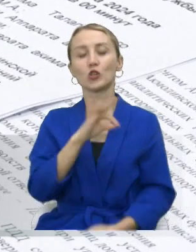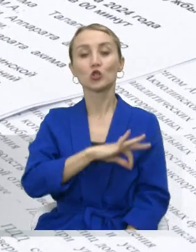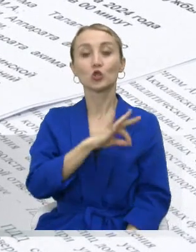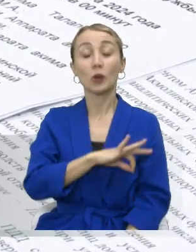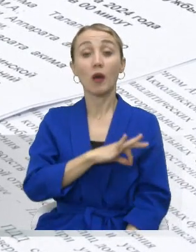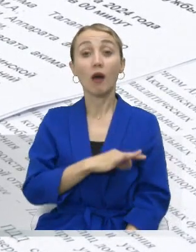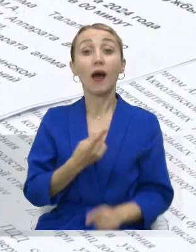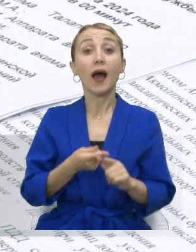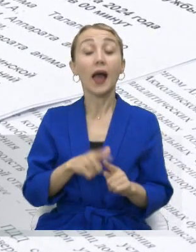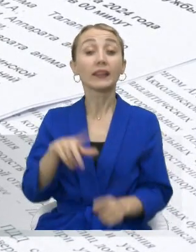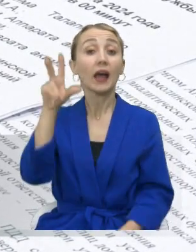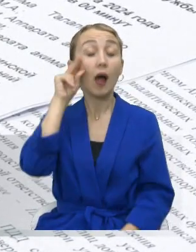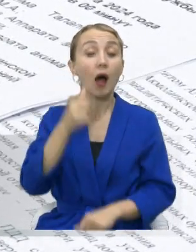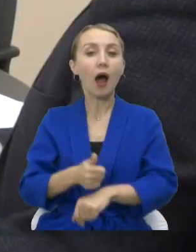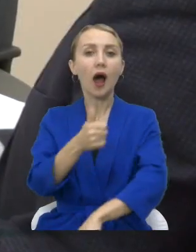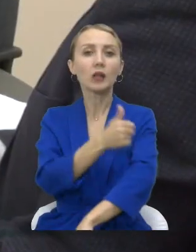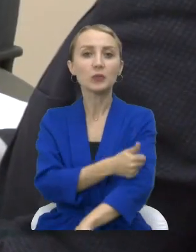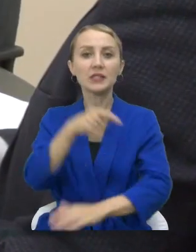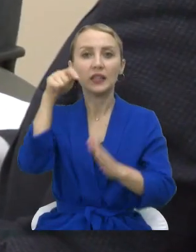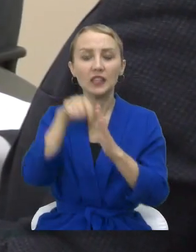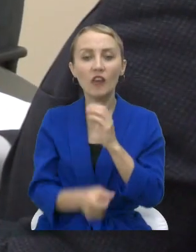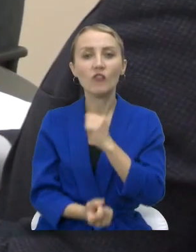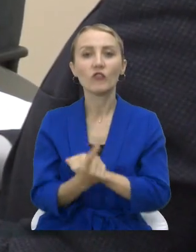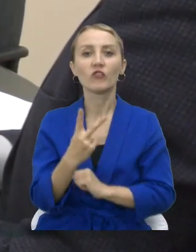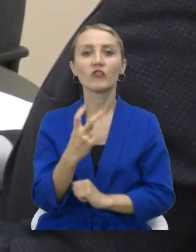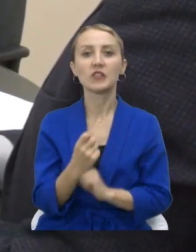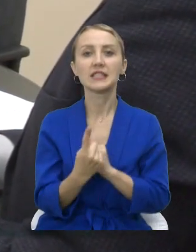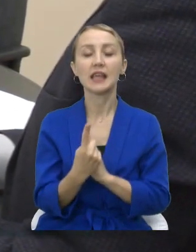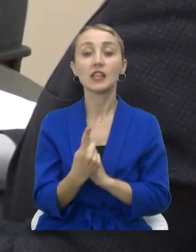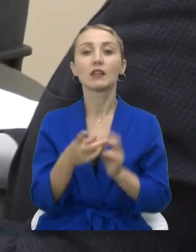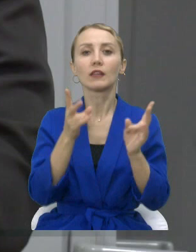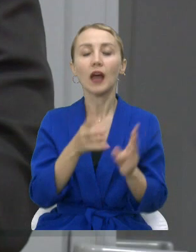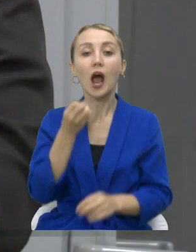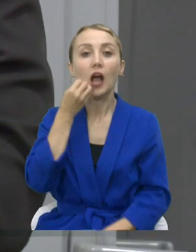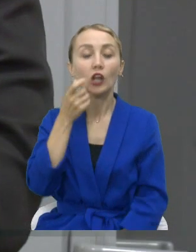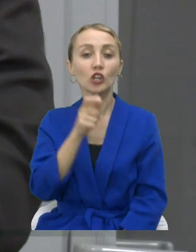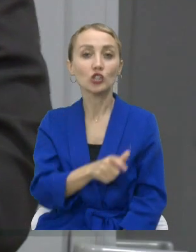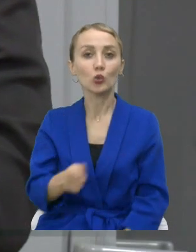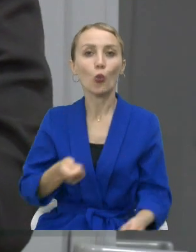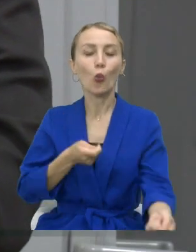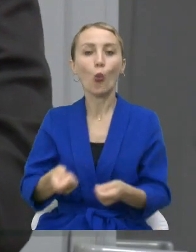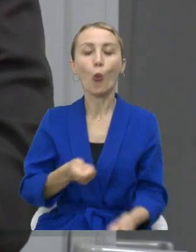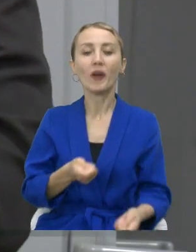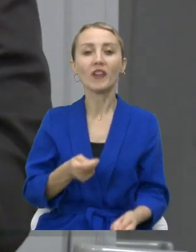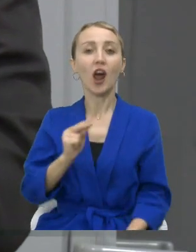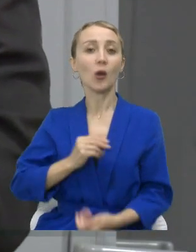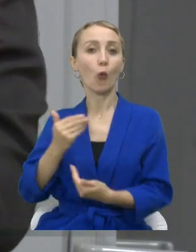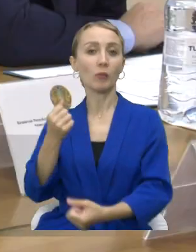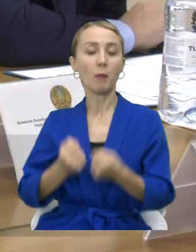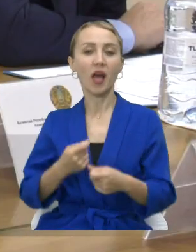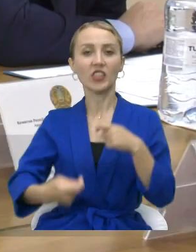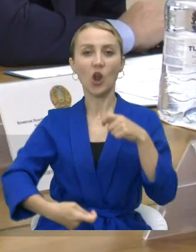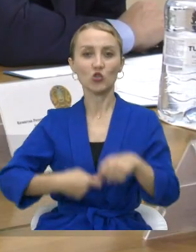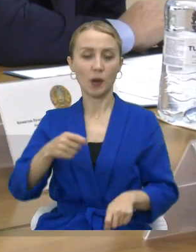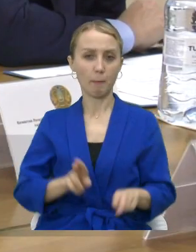единого реестра административных производств, был выявлен 201 случай, когда сотрудники управляли служебными машинами и нарушали